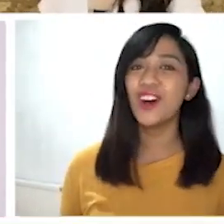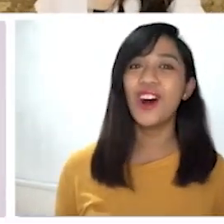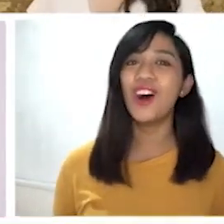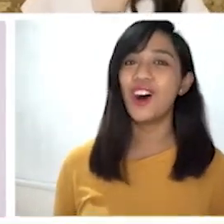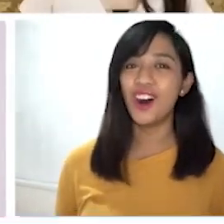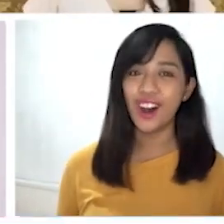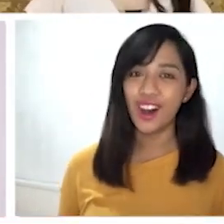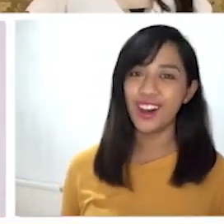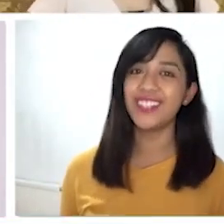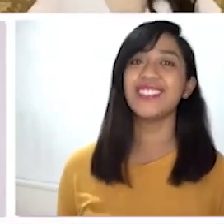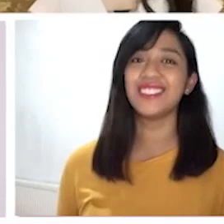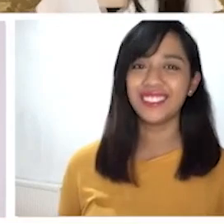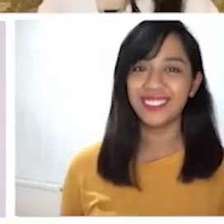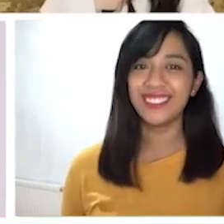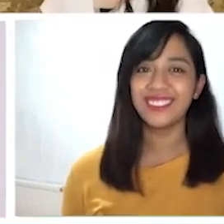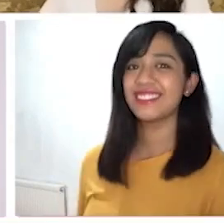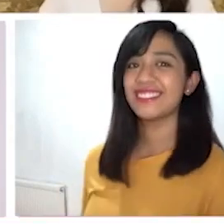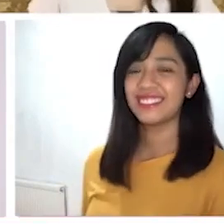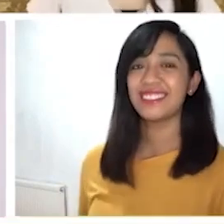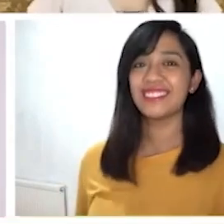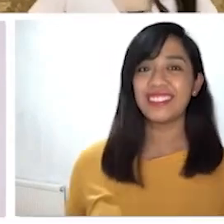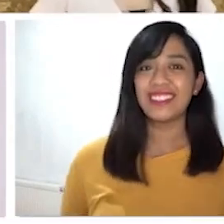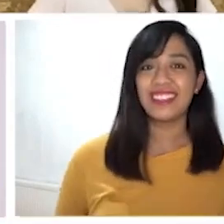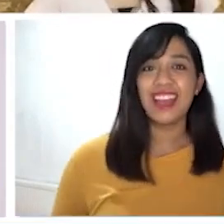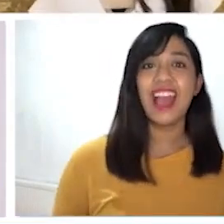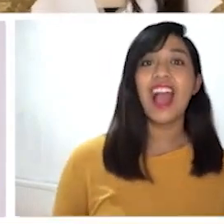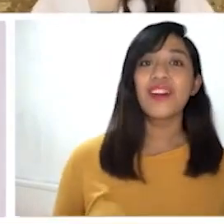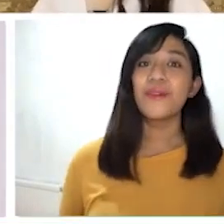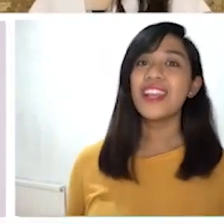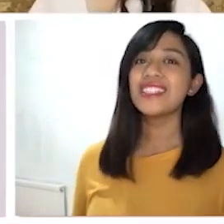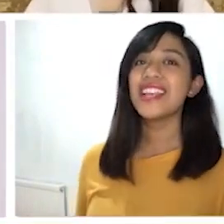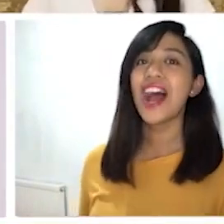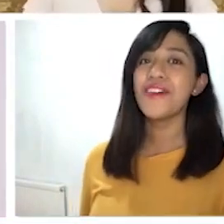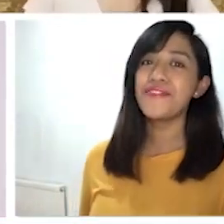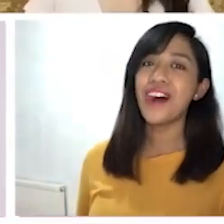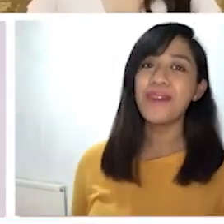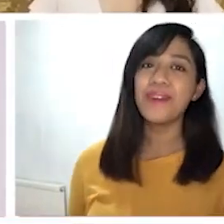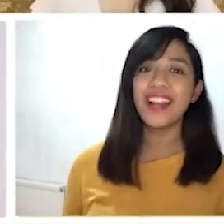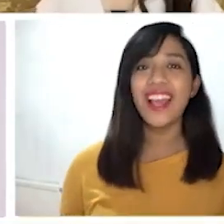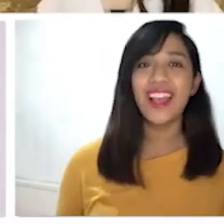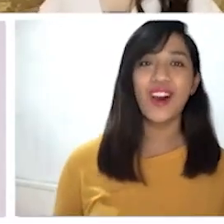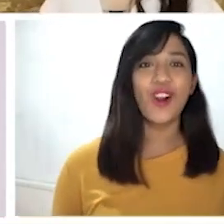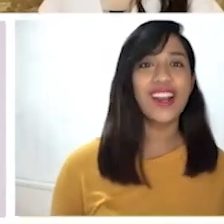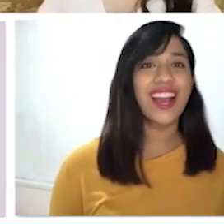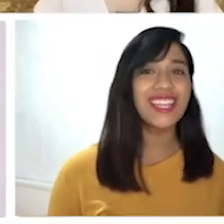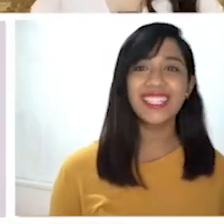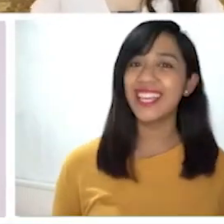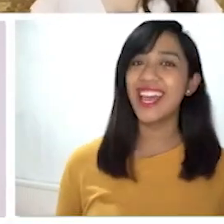We had it together, I see it. A Christian family organization. We had it together.